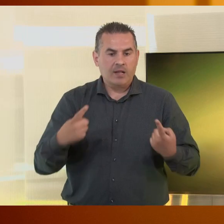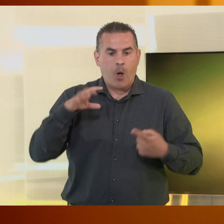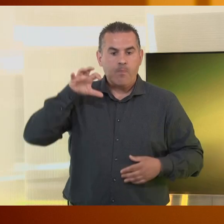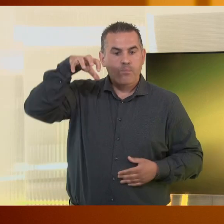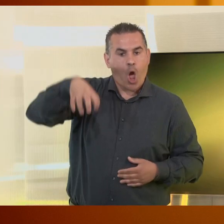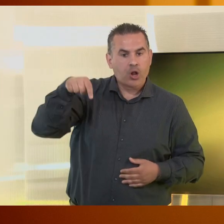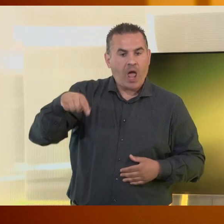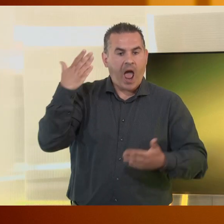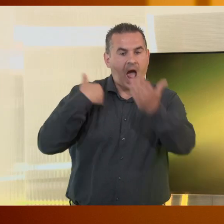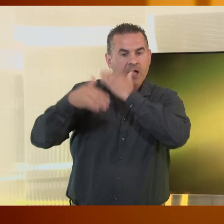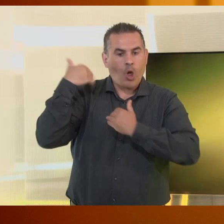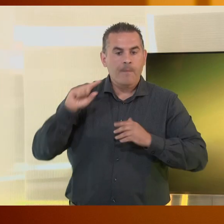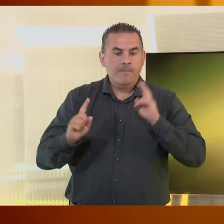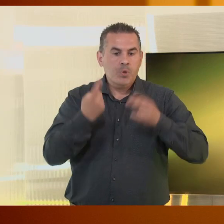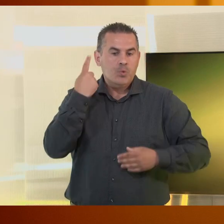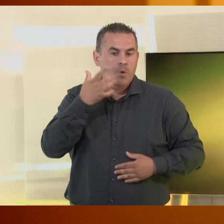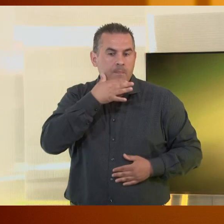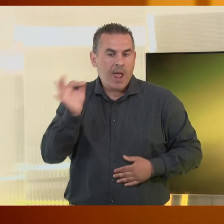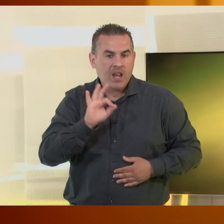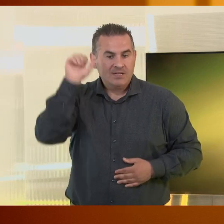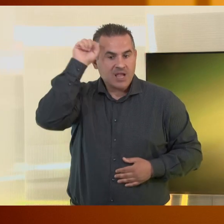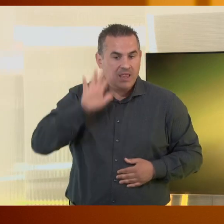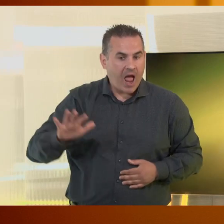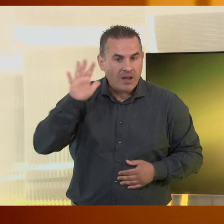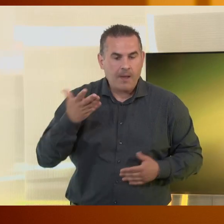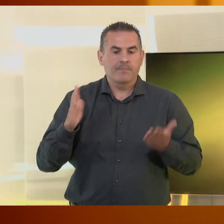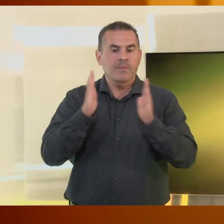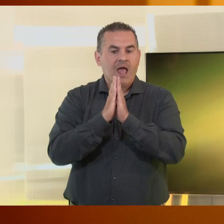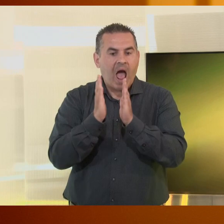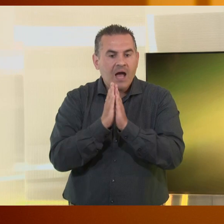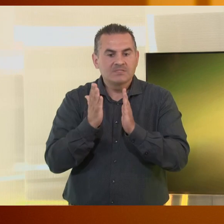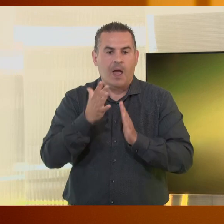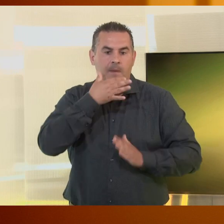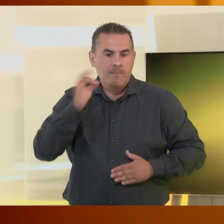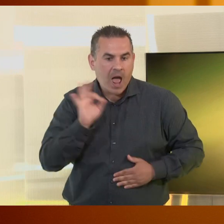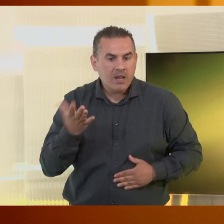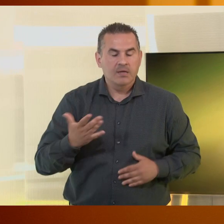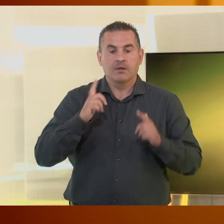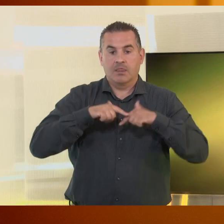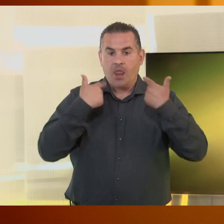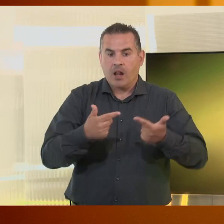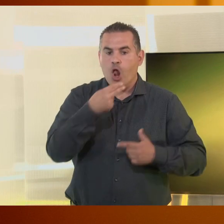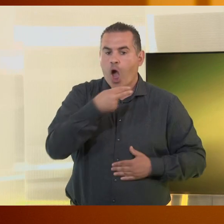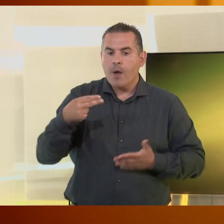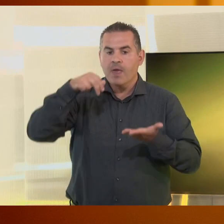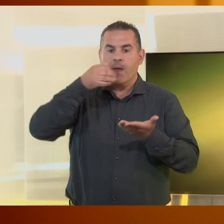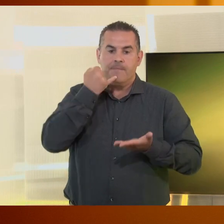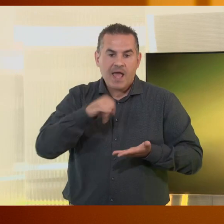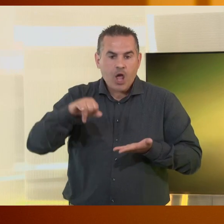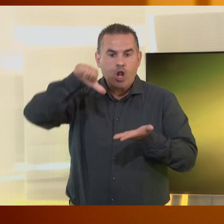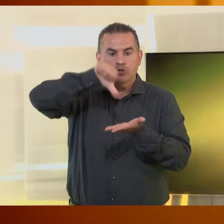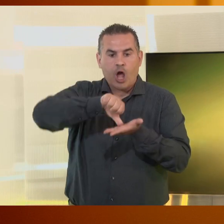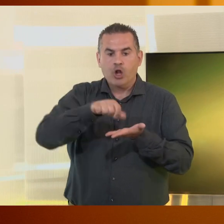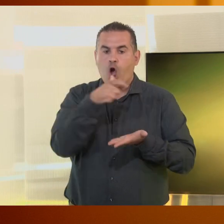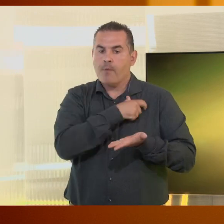commercianti e Comune di Olbia, riapre con 57 espositori e un piano di sicurezza a norma. Tutti felici dunque, l'economia del borgo tira un sospiro